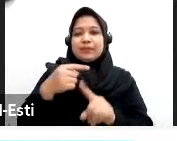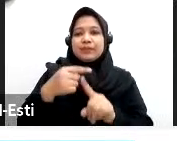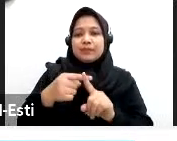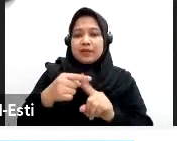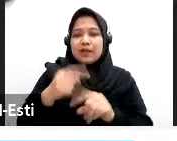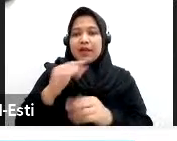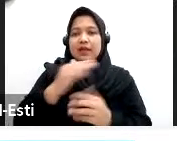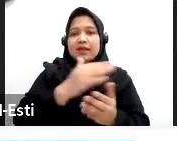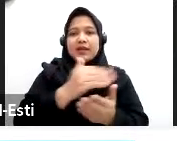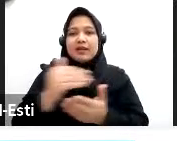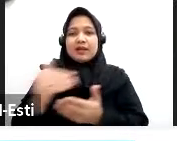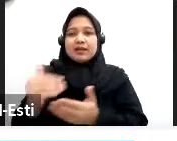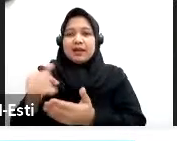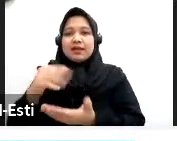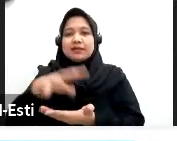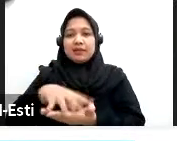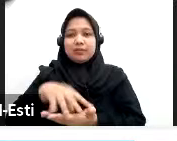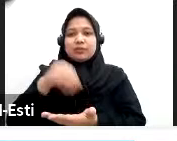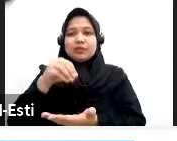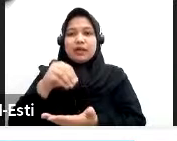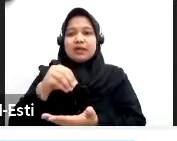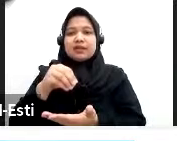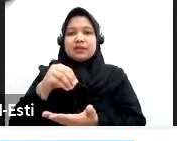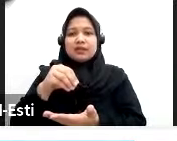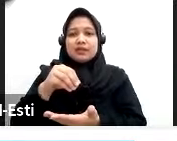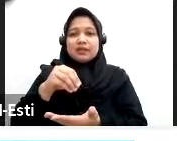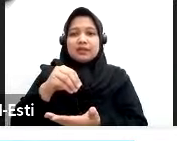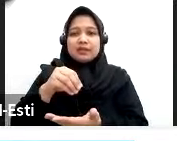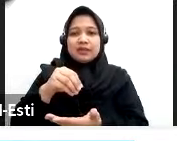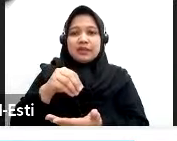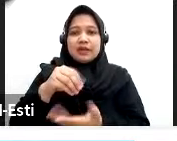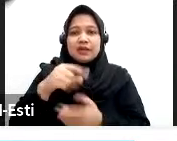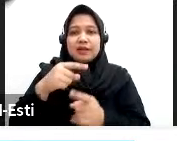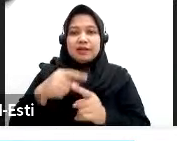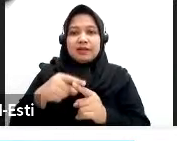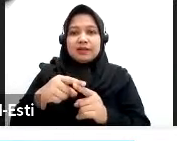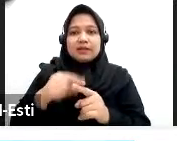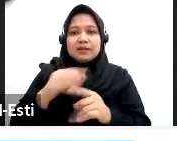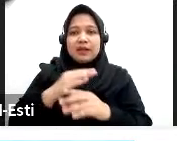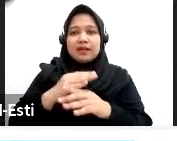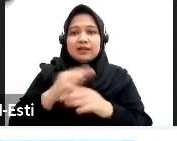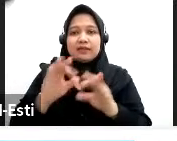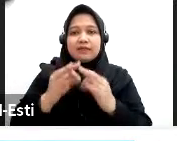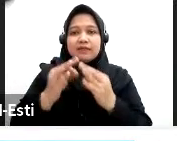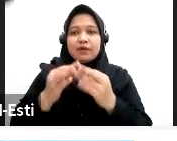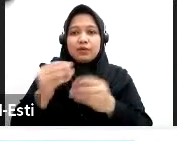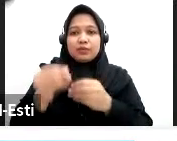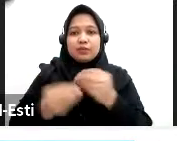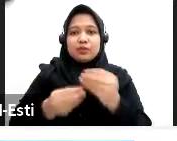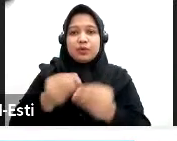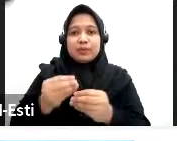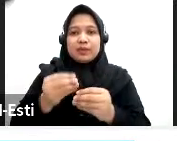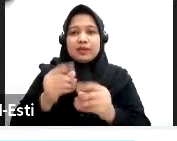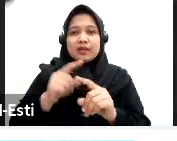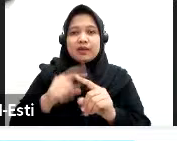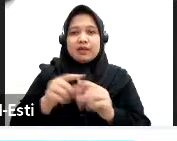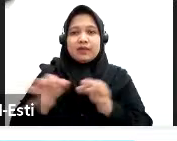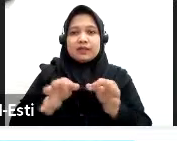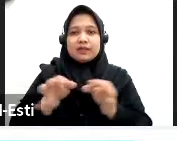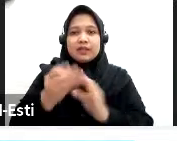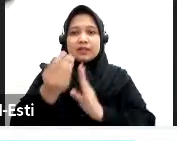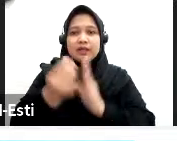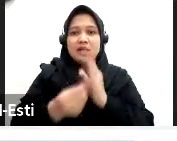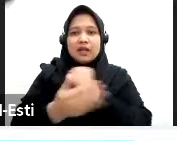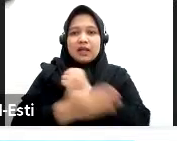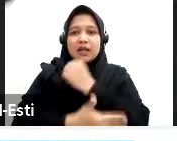data yang tersentralisasi dan Andi forum shopping serta fast anggaran negara yang bangun marronnier tetapi tentu saja penyatuan